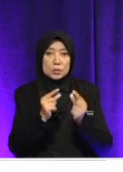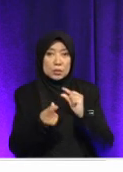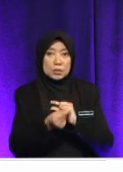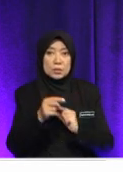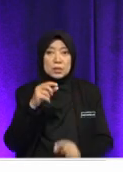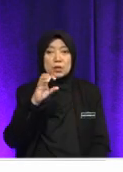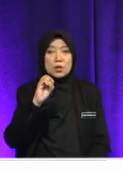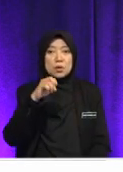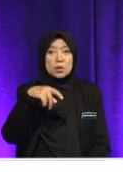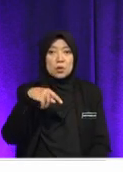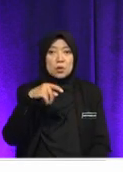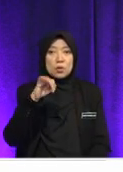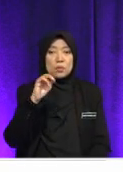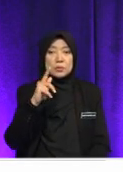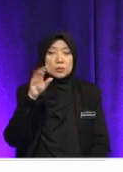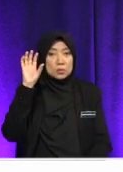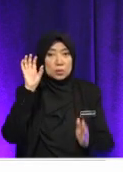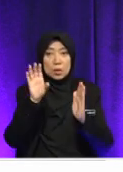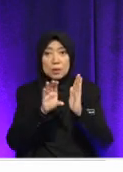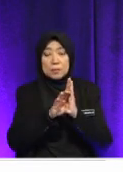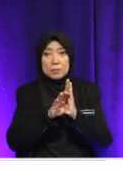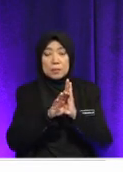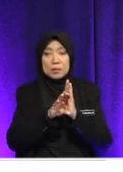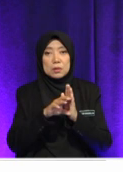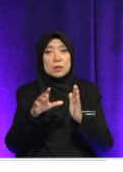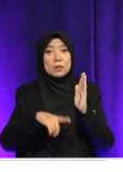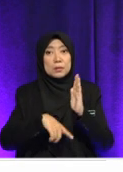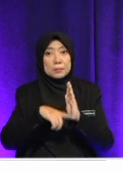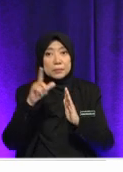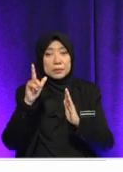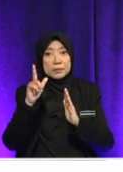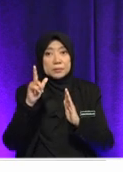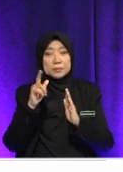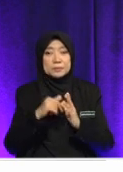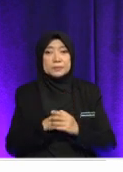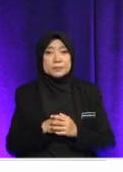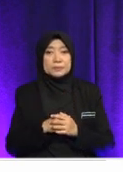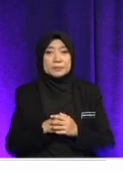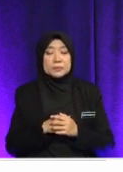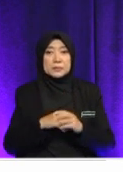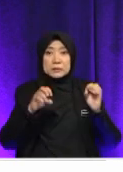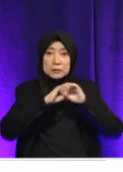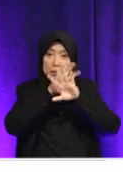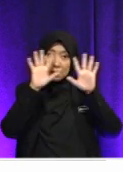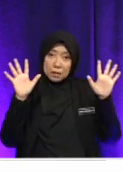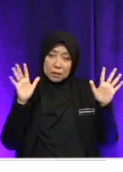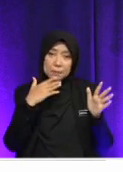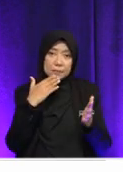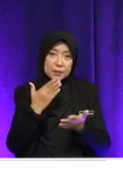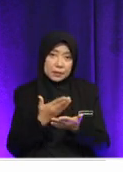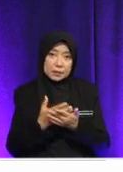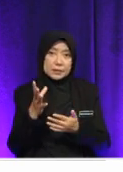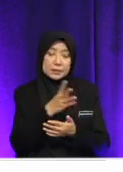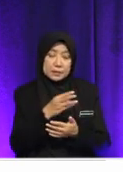kita menggunakan gantian optik gambar dan signal yang begitu lebih lebih terang lebih baik dan